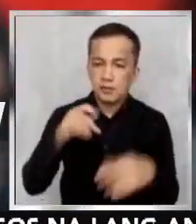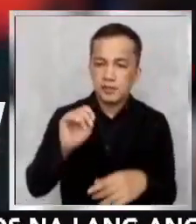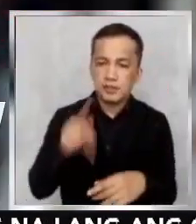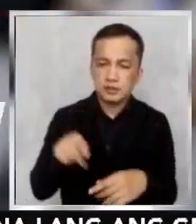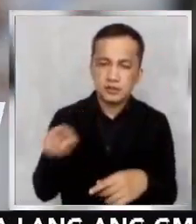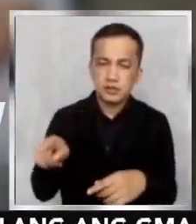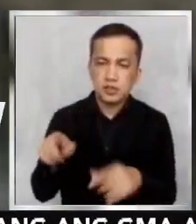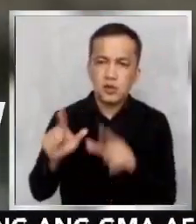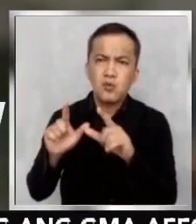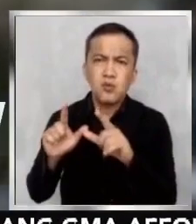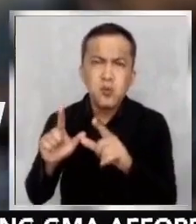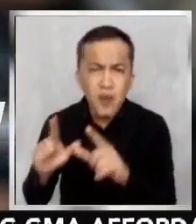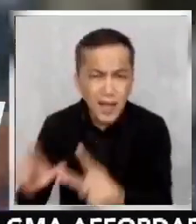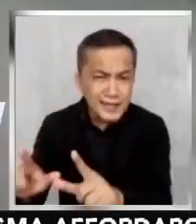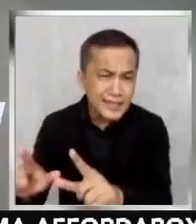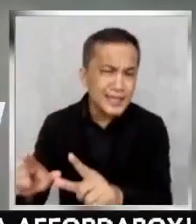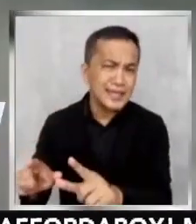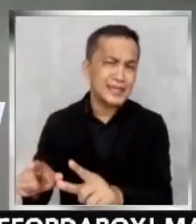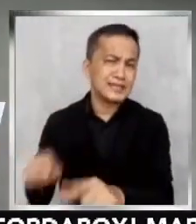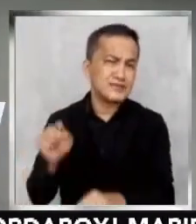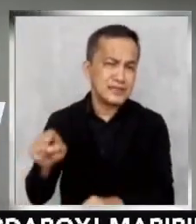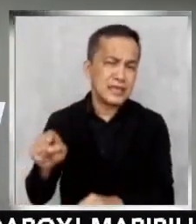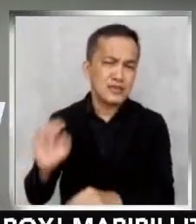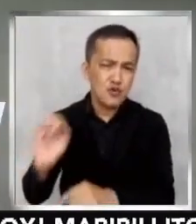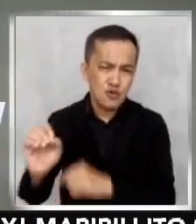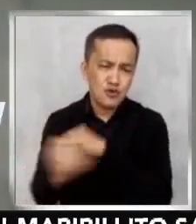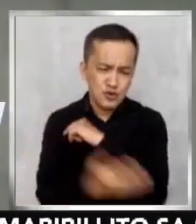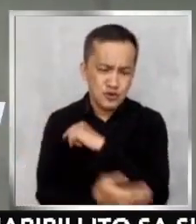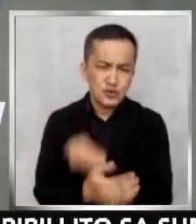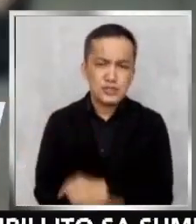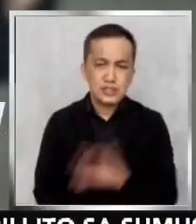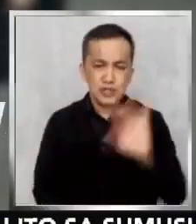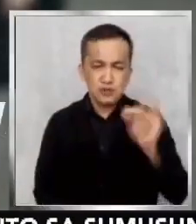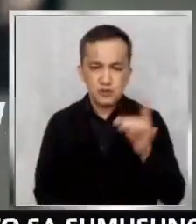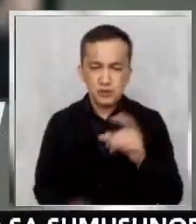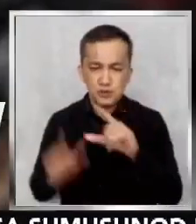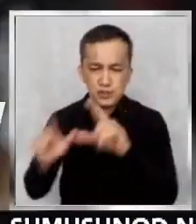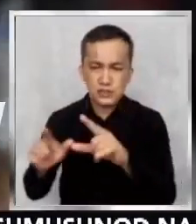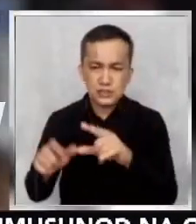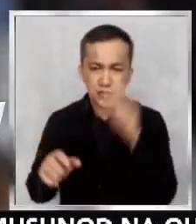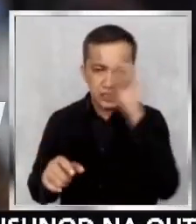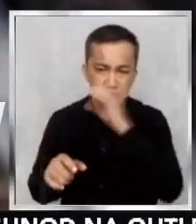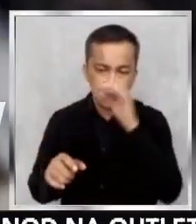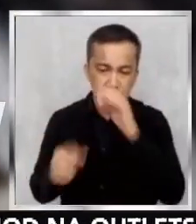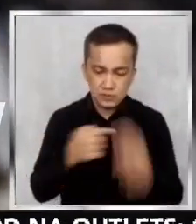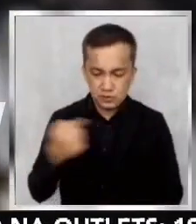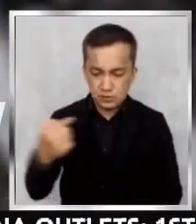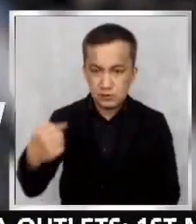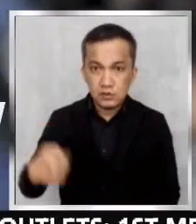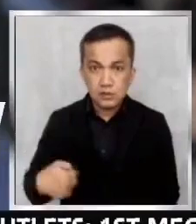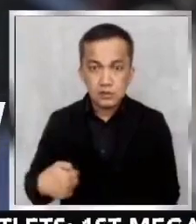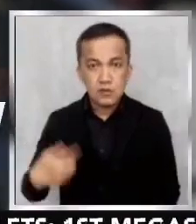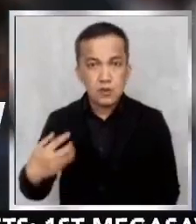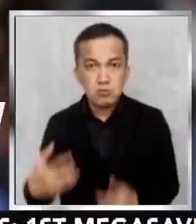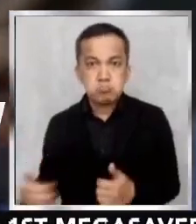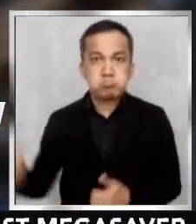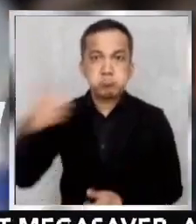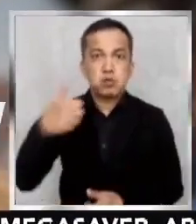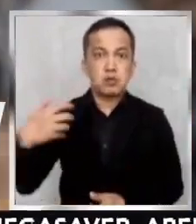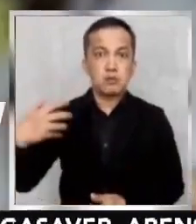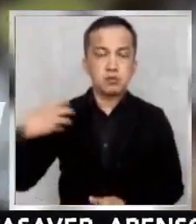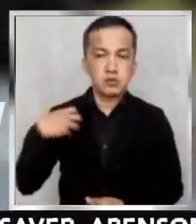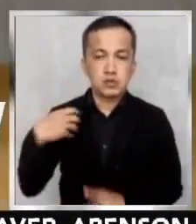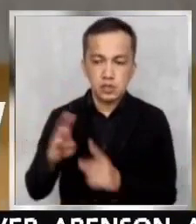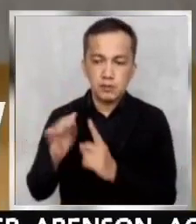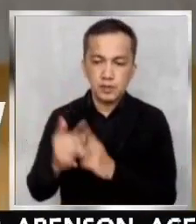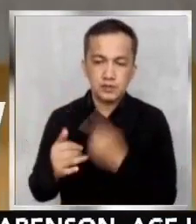wanted sa kani-kanilang bansa. Ang ikawalong pugante na hinahanap umano sa China, big boss raw ng kumpanya ayon sa